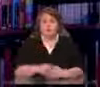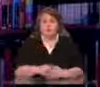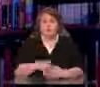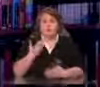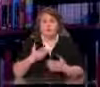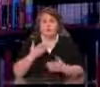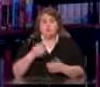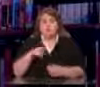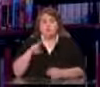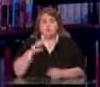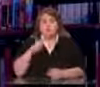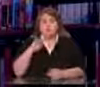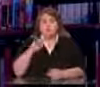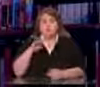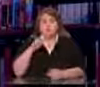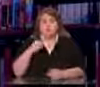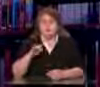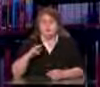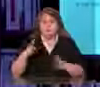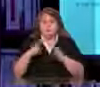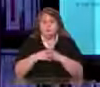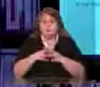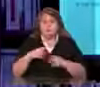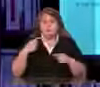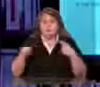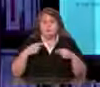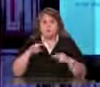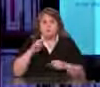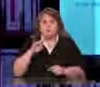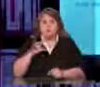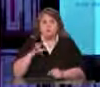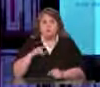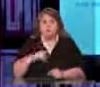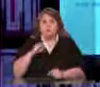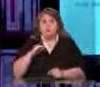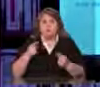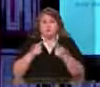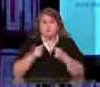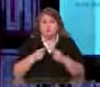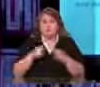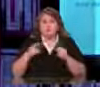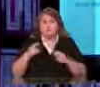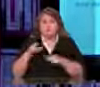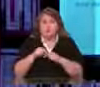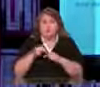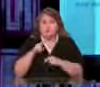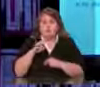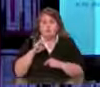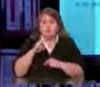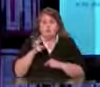Если в дигибридном скрещивании гены находятся в разных парах хромосом, то соответствующие пары